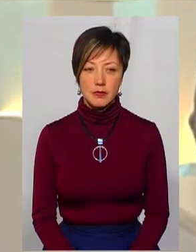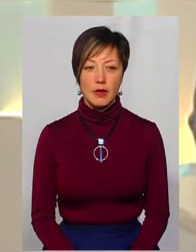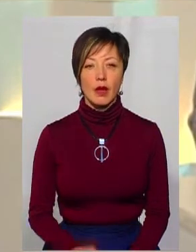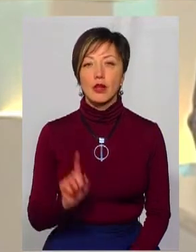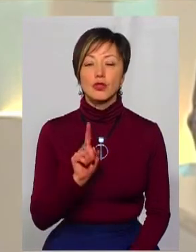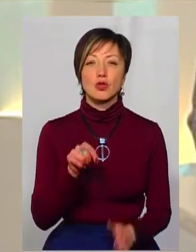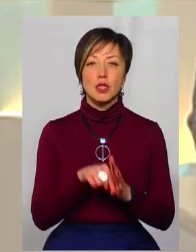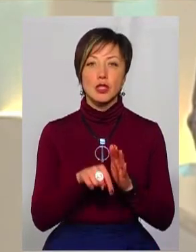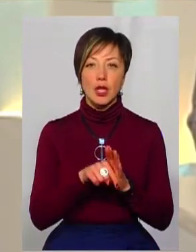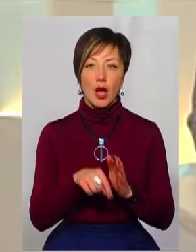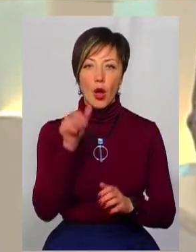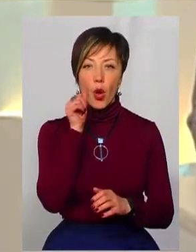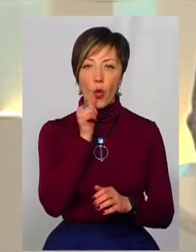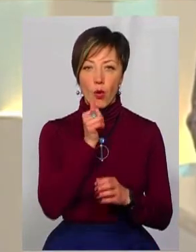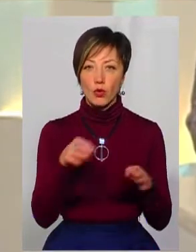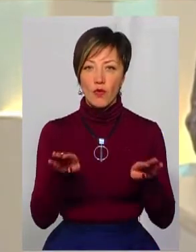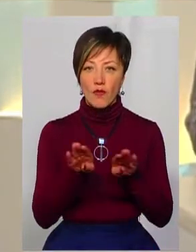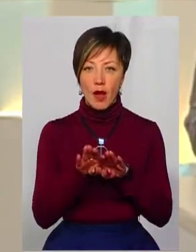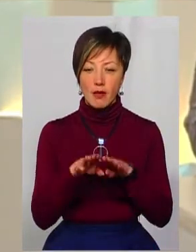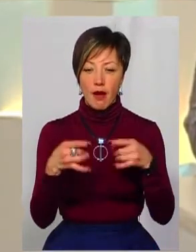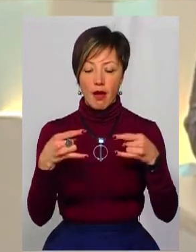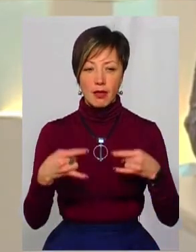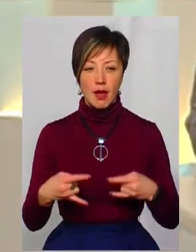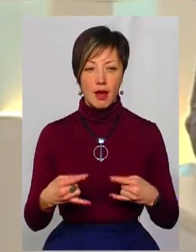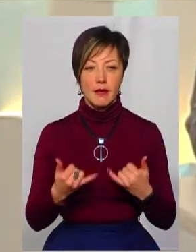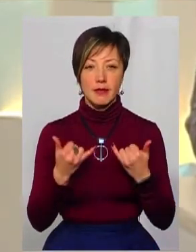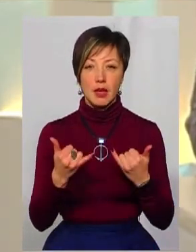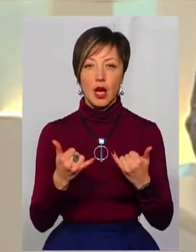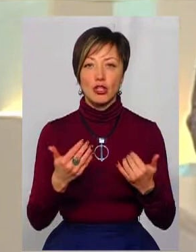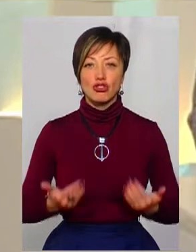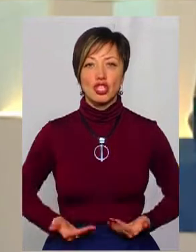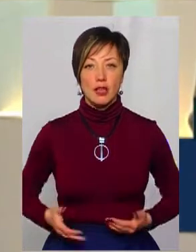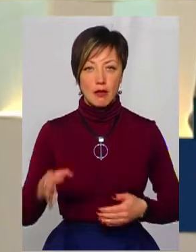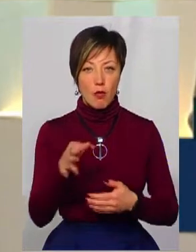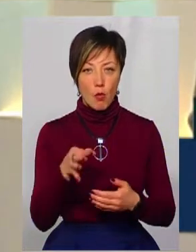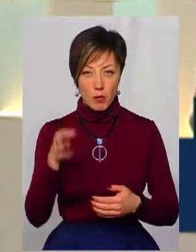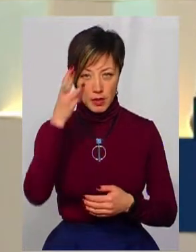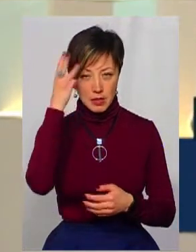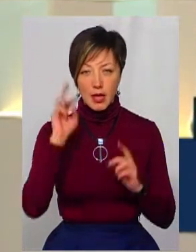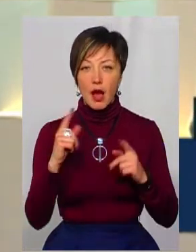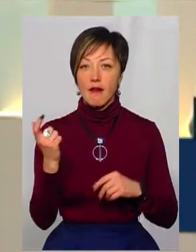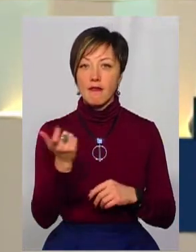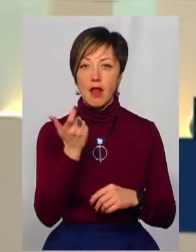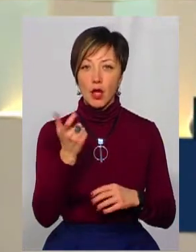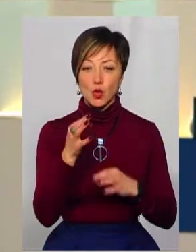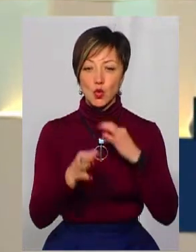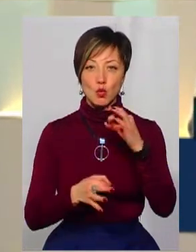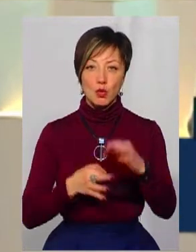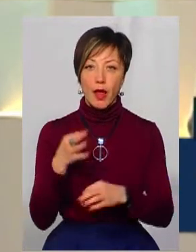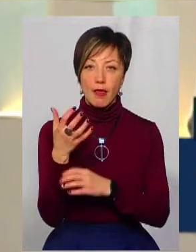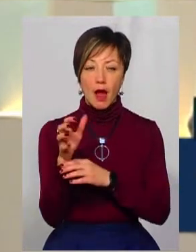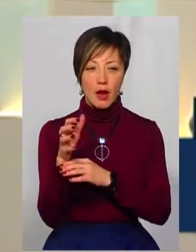Що означає кодування каналів для жителів Хмельниччини? Як власникам супутникових тарілок